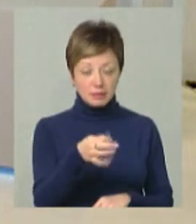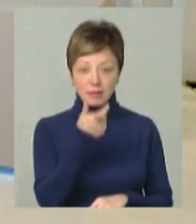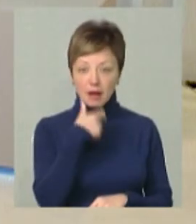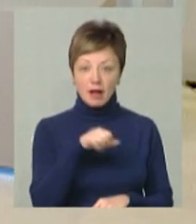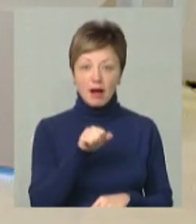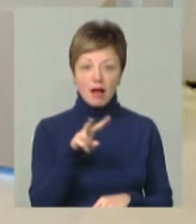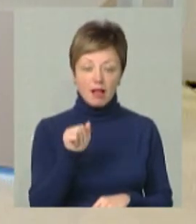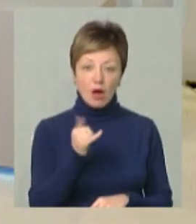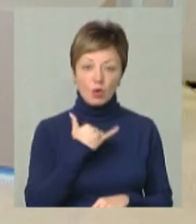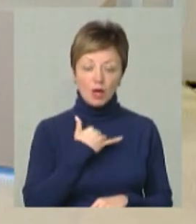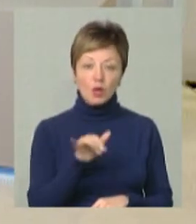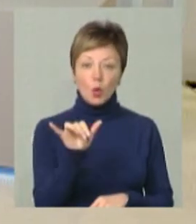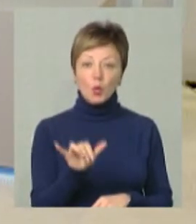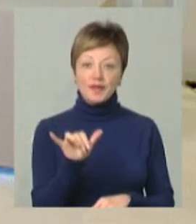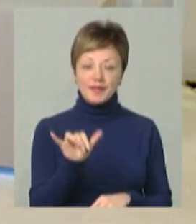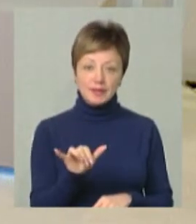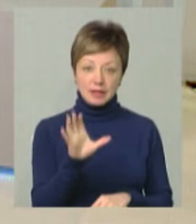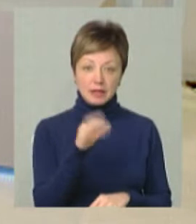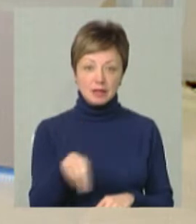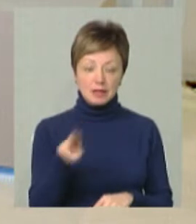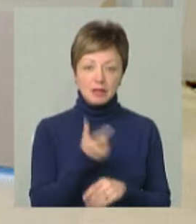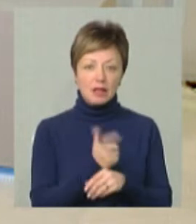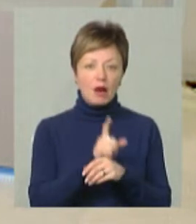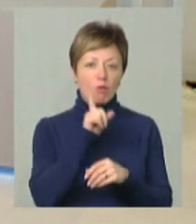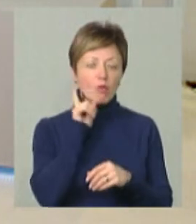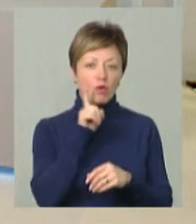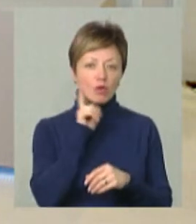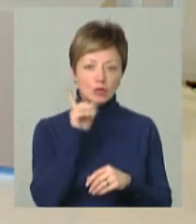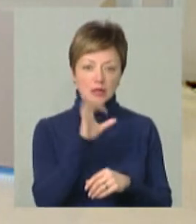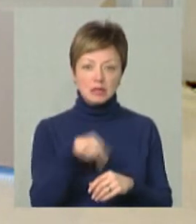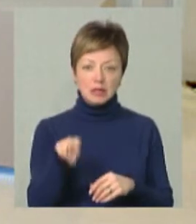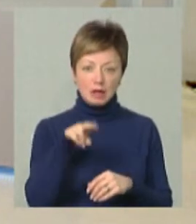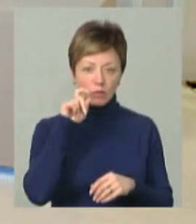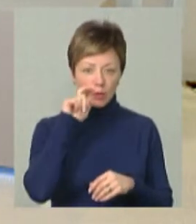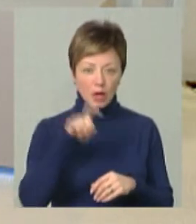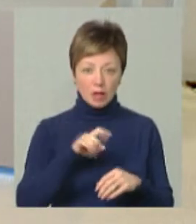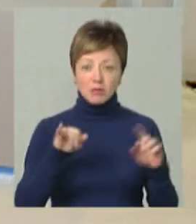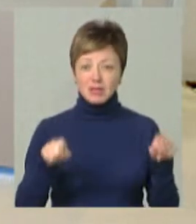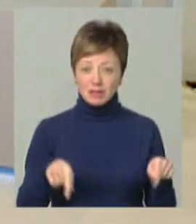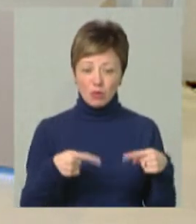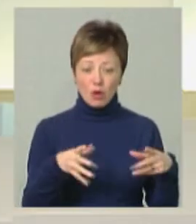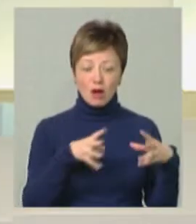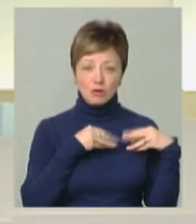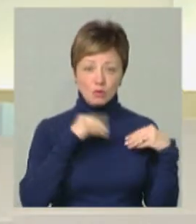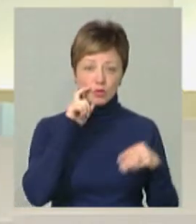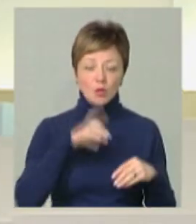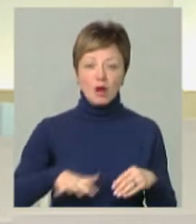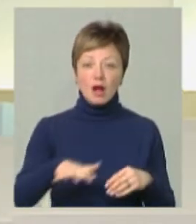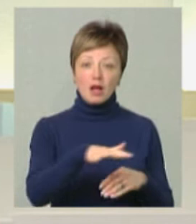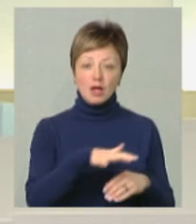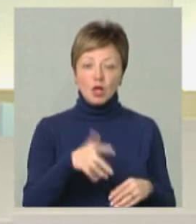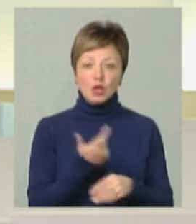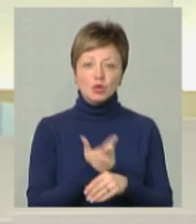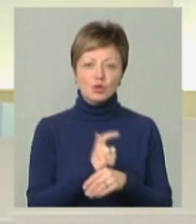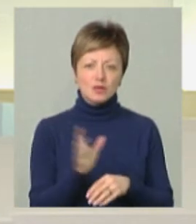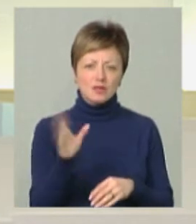нас університетський ботанічний сад – це наймолодший ботанічний сад в Україні. Ми створювалися разом з Україною. І ми дуже,